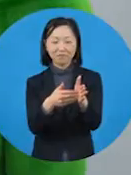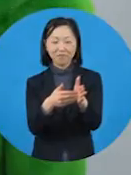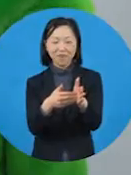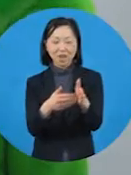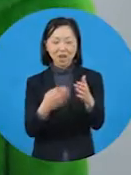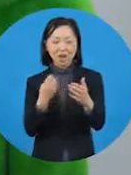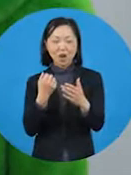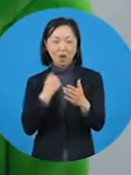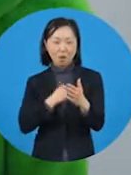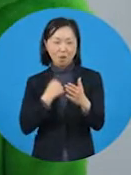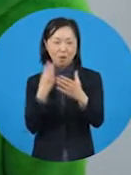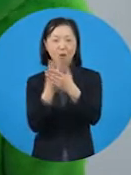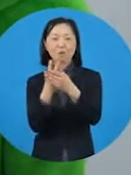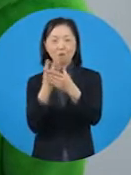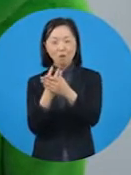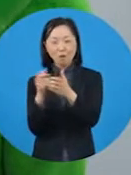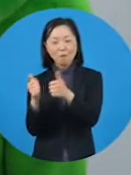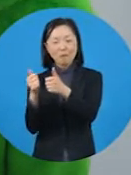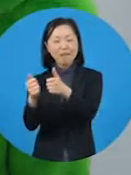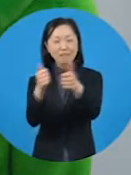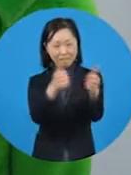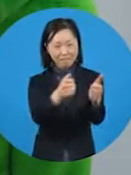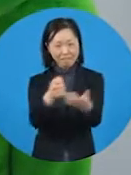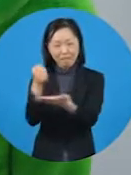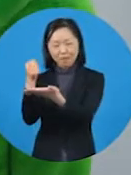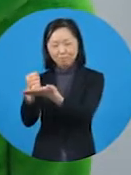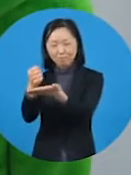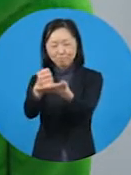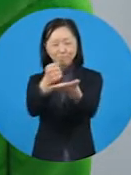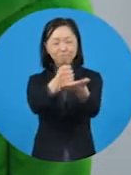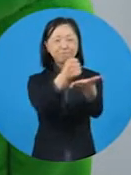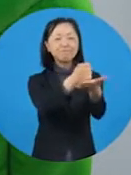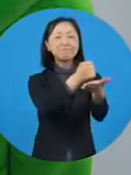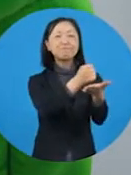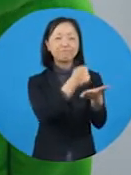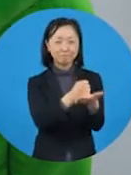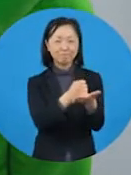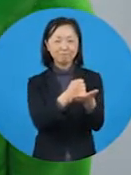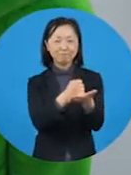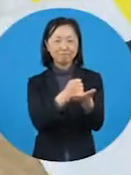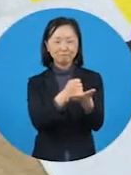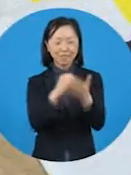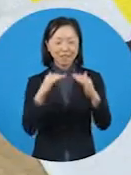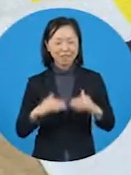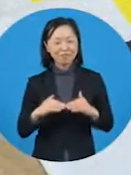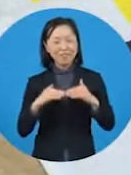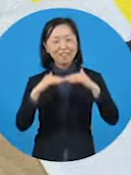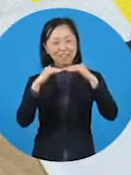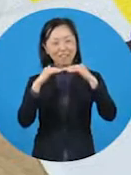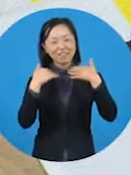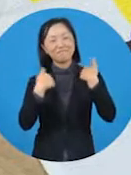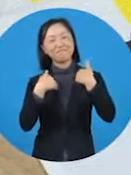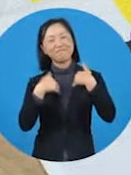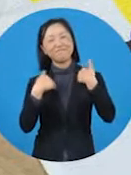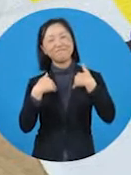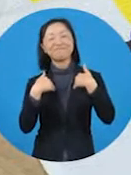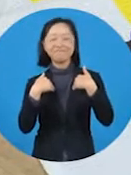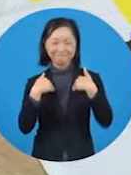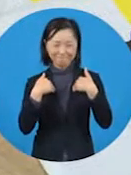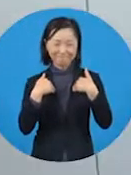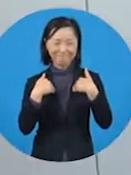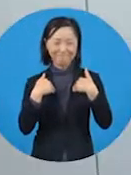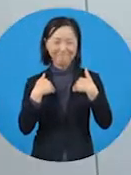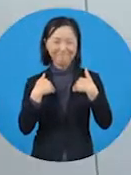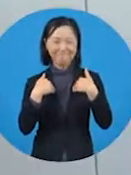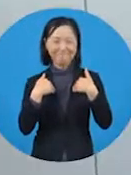区内の公衆浴場で板橋の名所をイメージした妖怪を楽しみながら、銭湯の良さを満喫してみてはいか